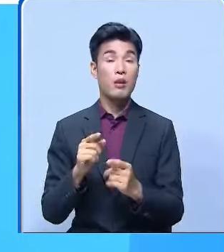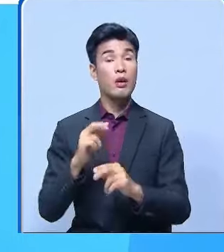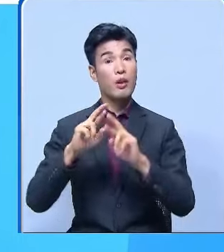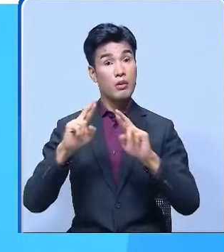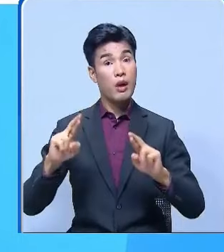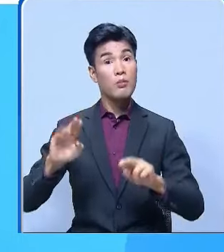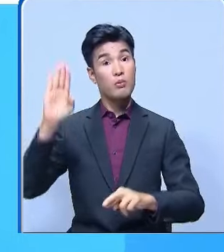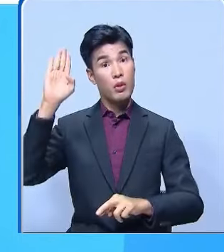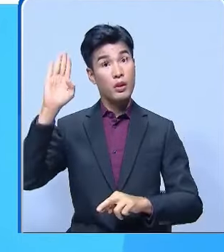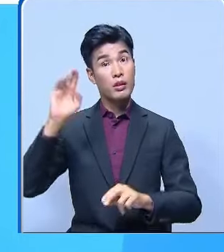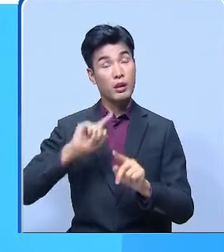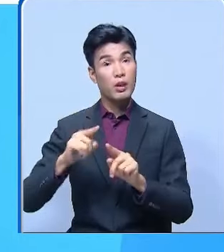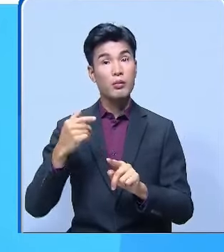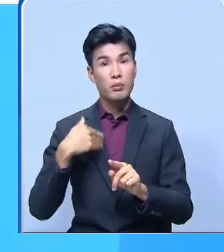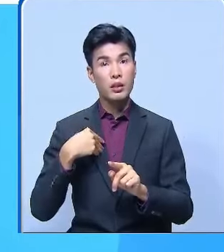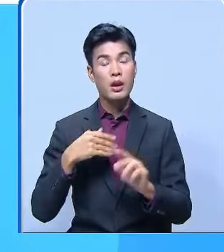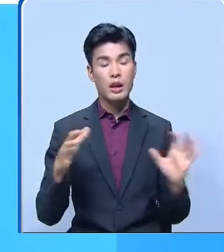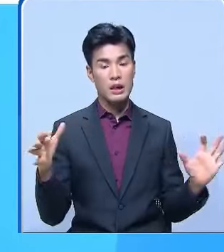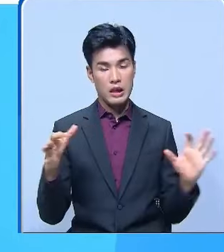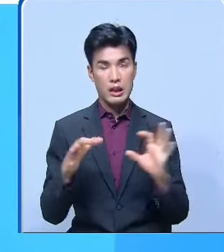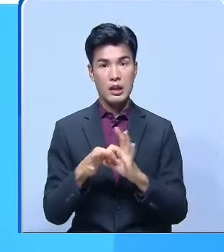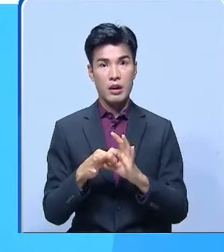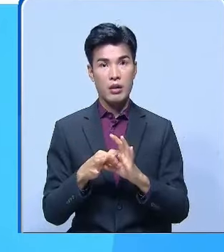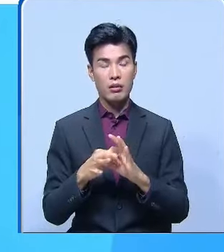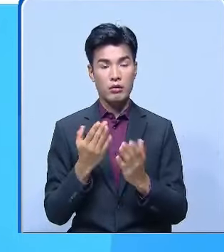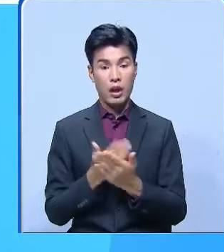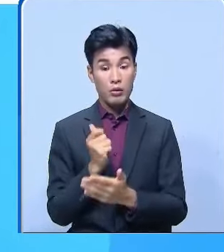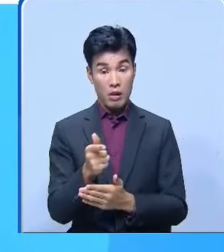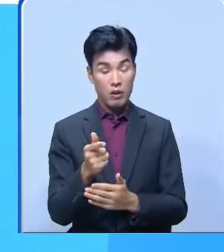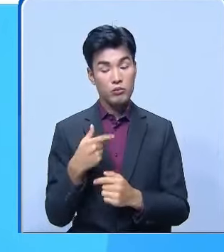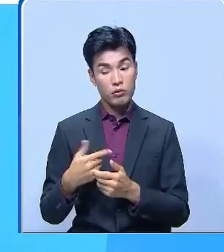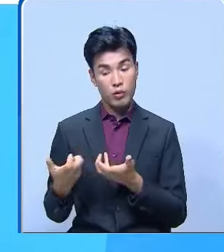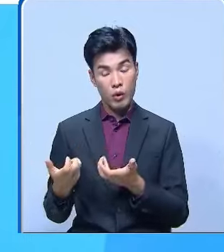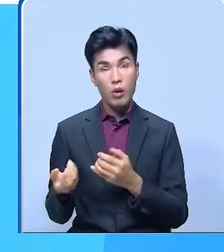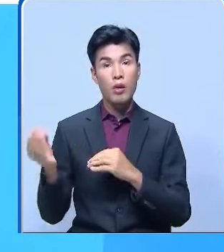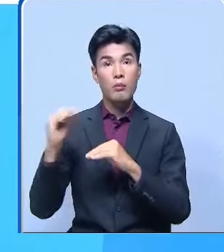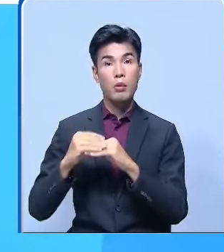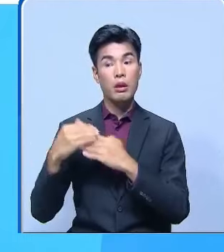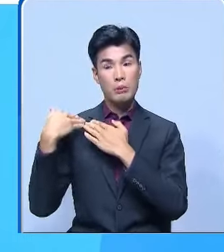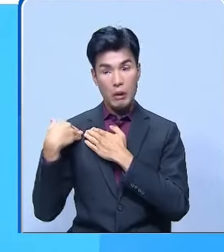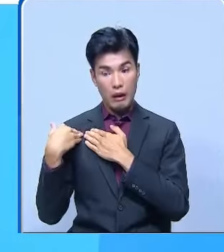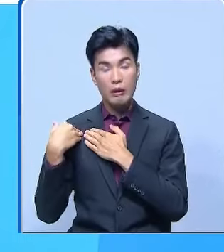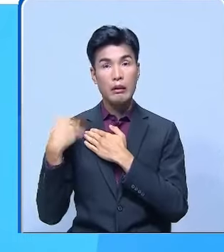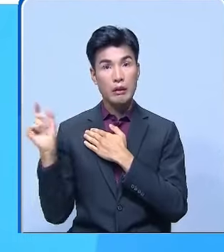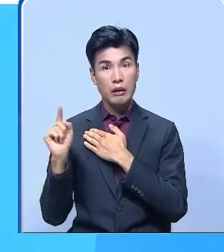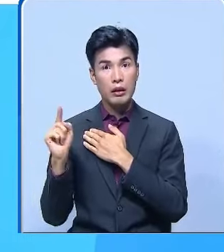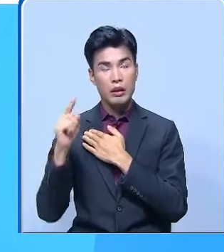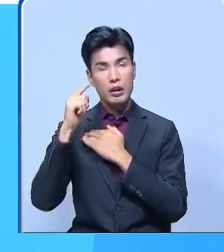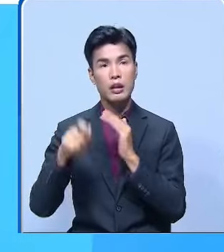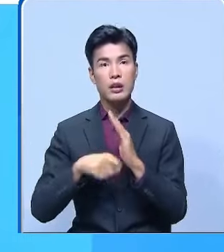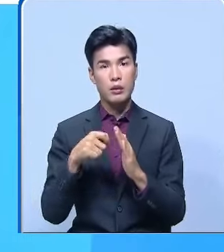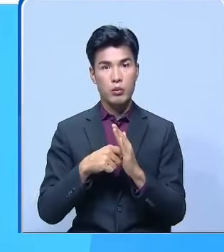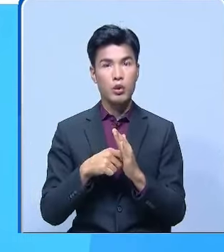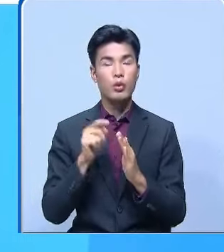องก็เนี่ยคือเขาก็อาจจะมองว่าหุ้ยขึ้นค่าแรงเยอะขนาดนี้เนี่ยแล้วเขาจะแบกรับต้นทุนอย่างไรไหวอันนี้เลยเป็นเหตุผลคุณผู้ชม